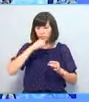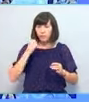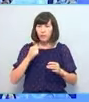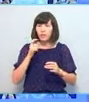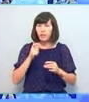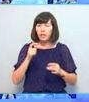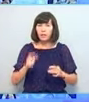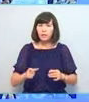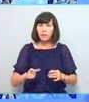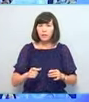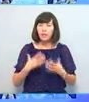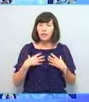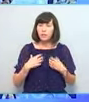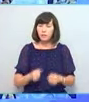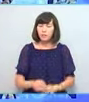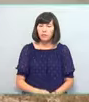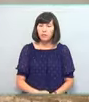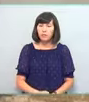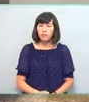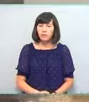жүрген тіршілік иелері дін аман.